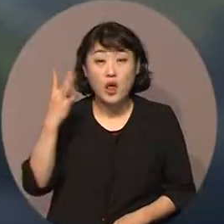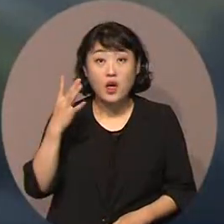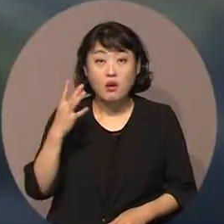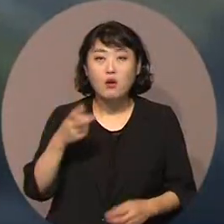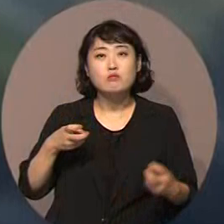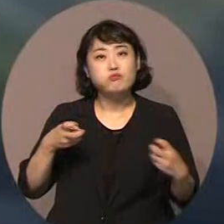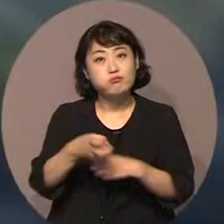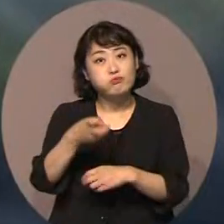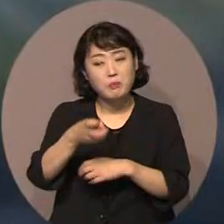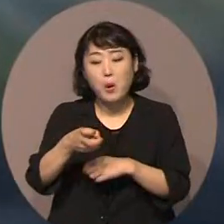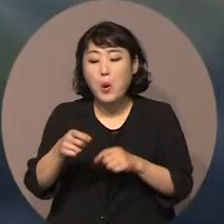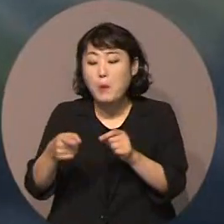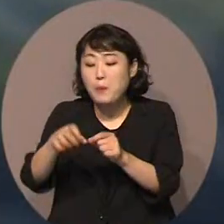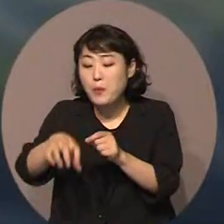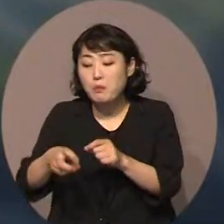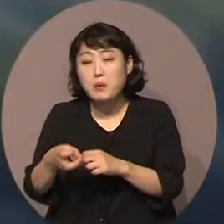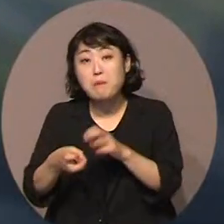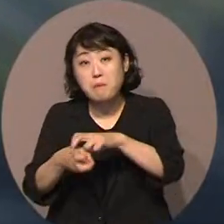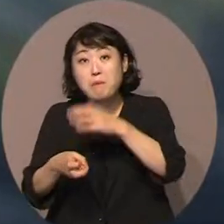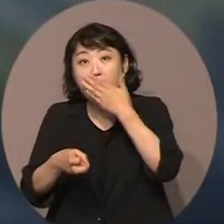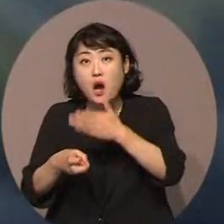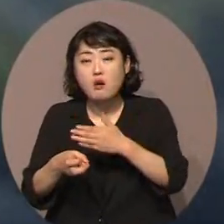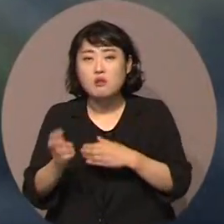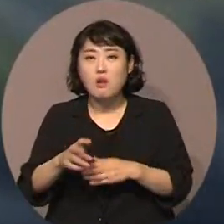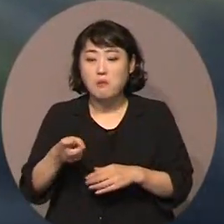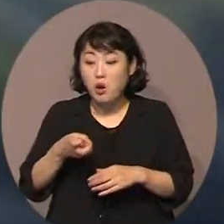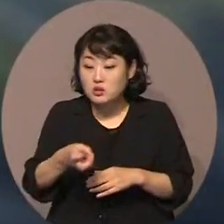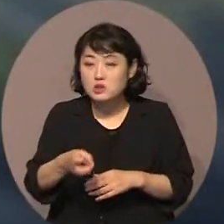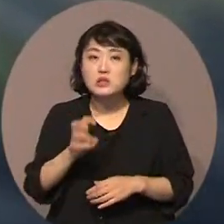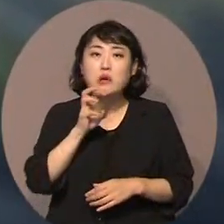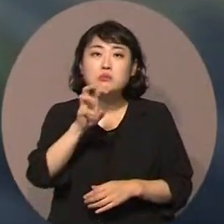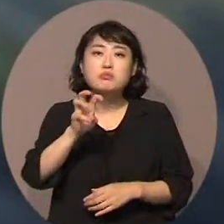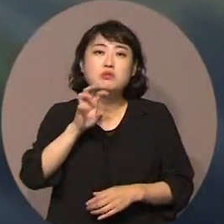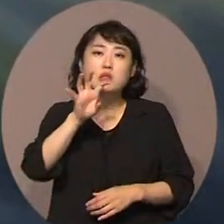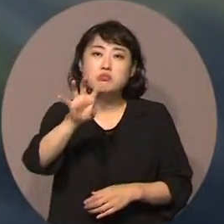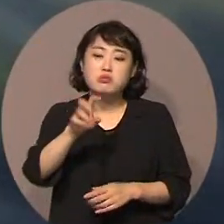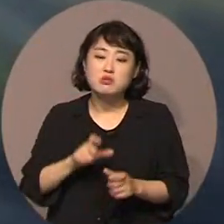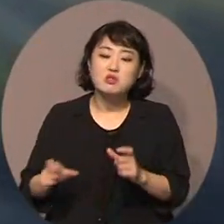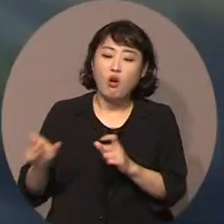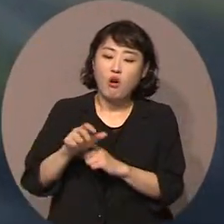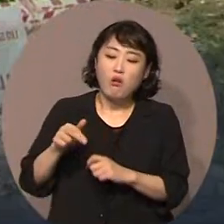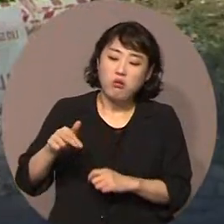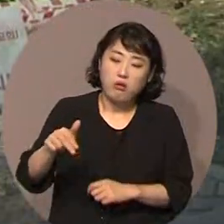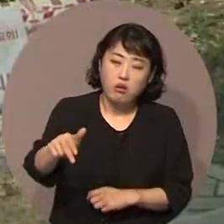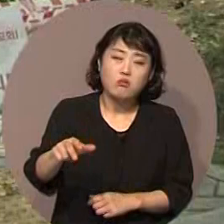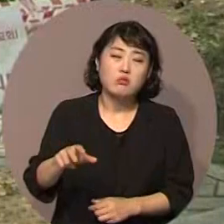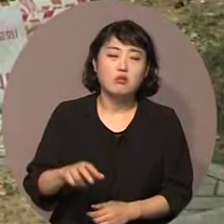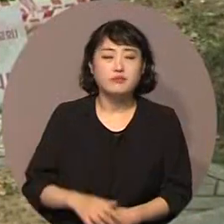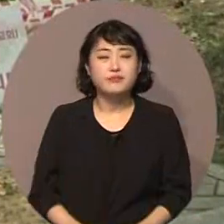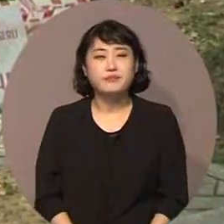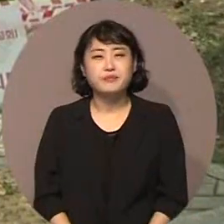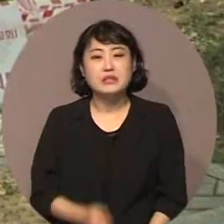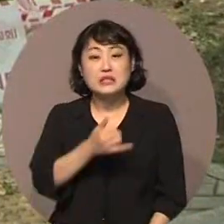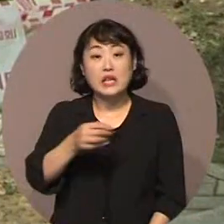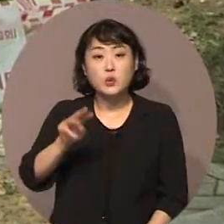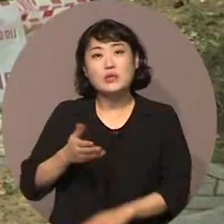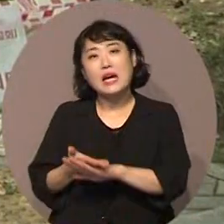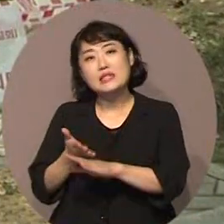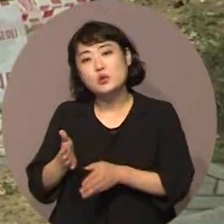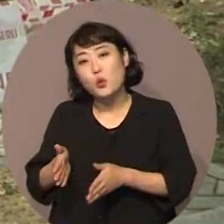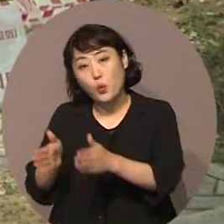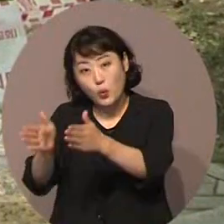됐으면 바로 앞에서 타는데 지금 통제가 돼서 버스 타러 가는데 한 3, 40분 정도 걸리는 것 같아요. 세종시 또 다른